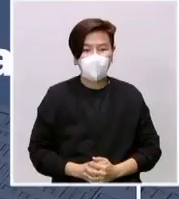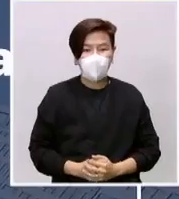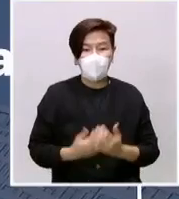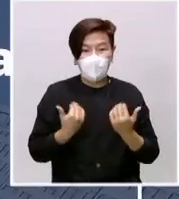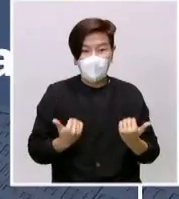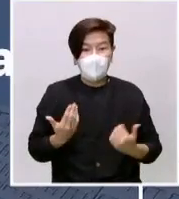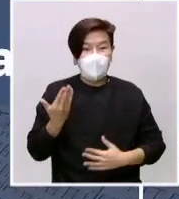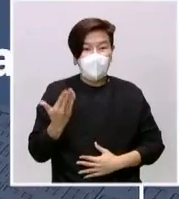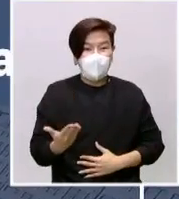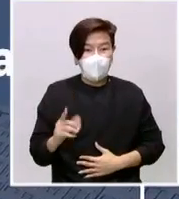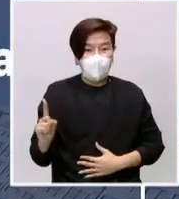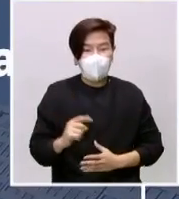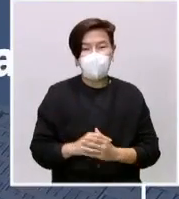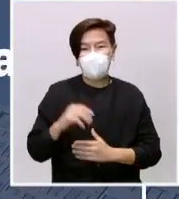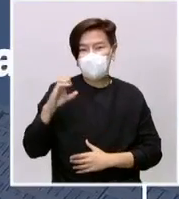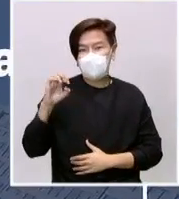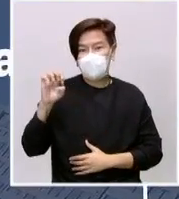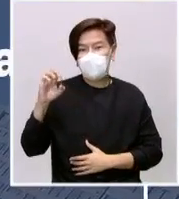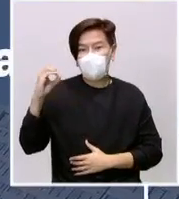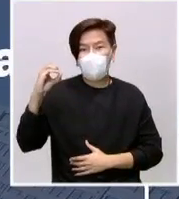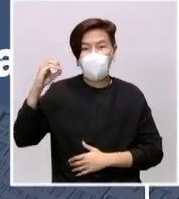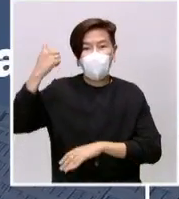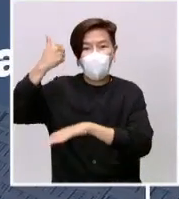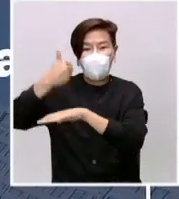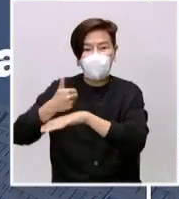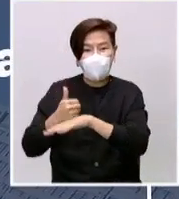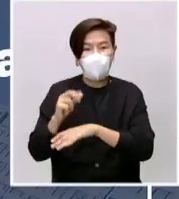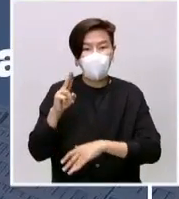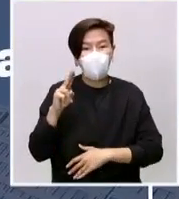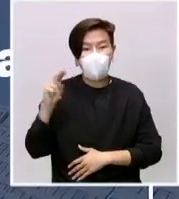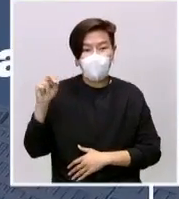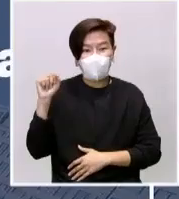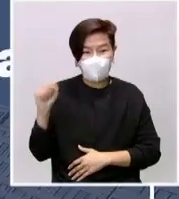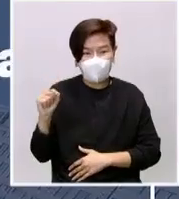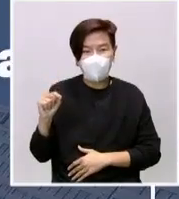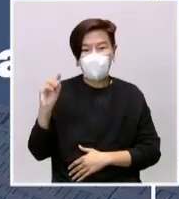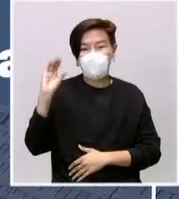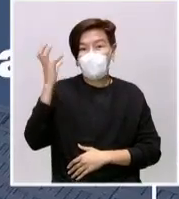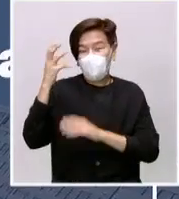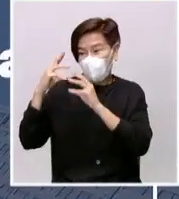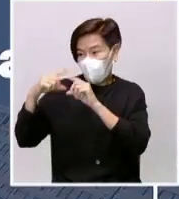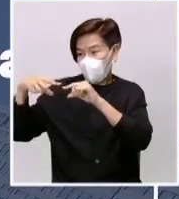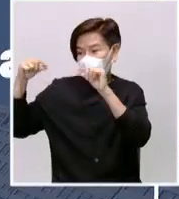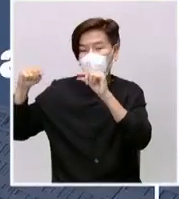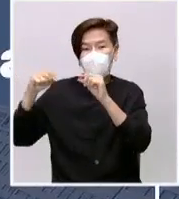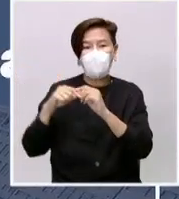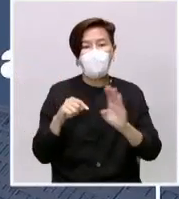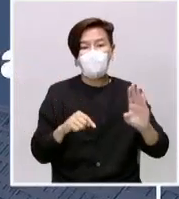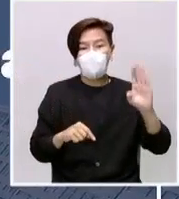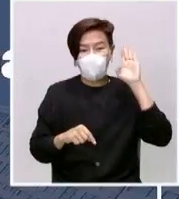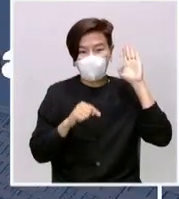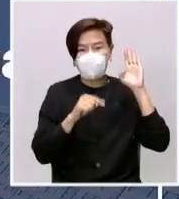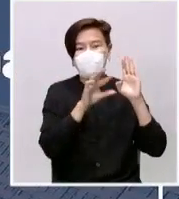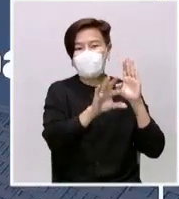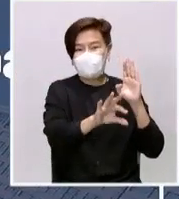ซานดาโอเจมโบ CEO ผู้อำนวยการบริหาร UN Global Compact กล่าวว่าบริษัทได้รับการคัดเลือกเป็นองค์